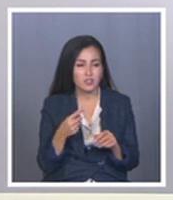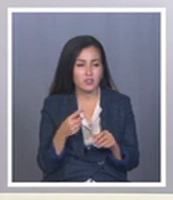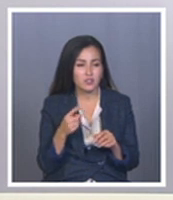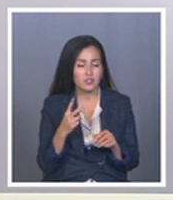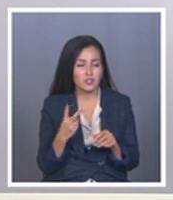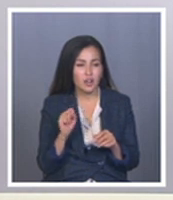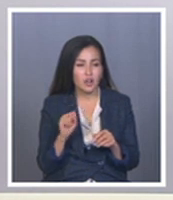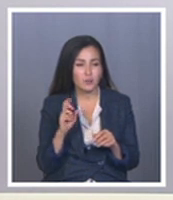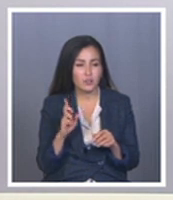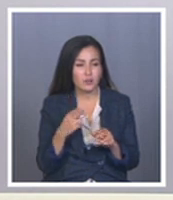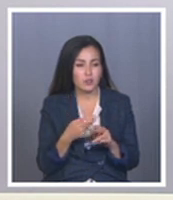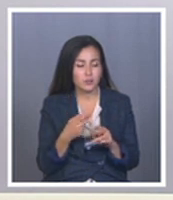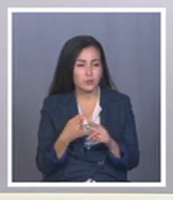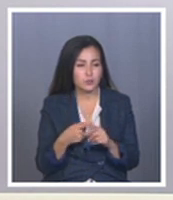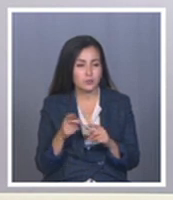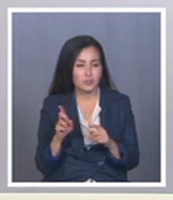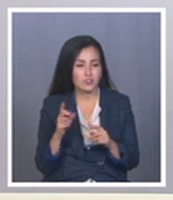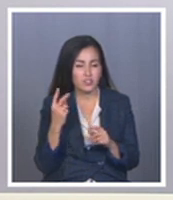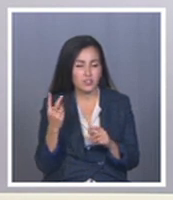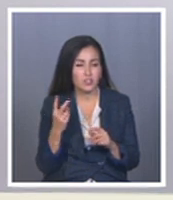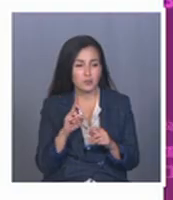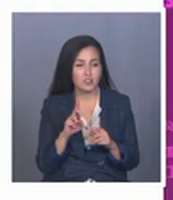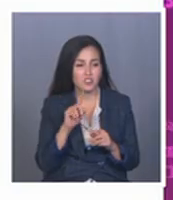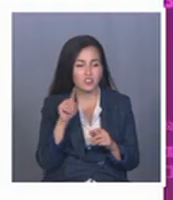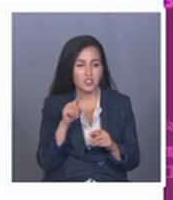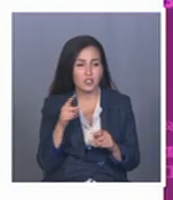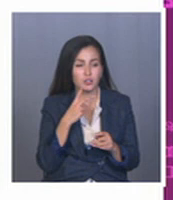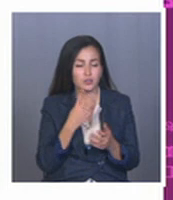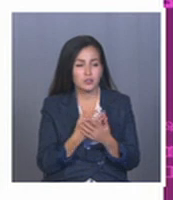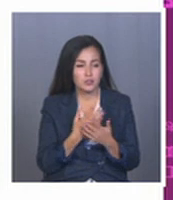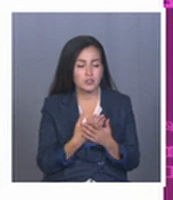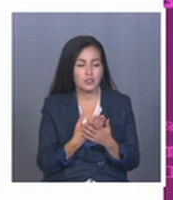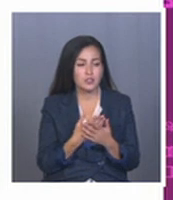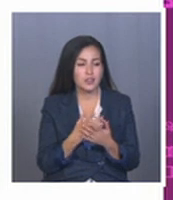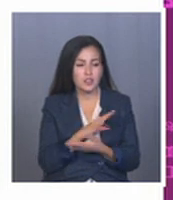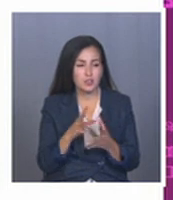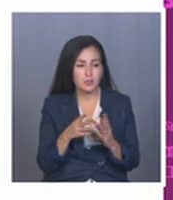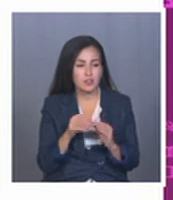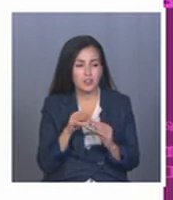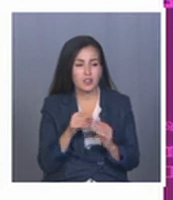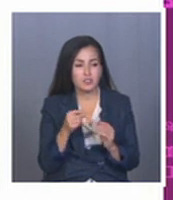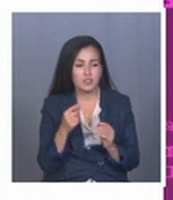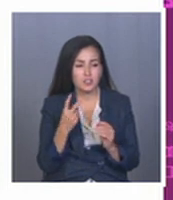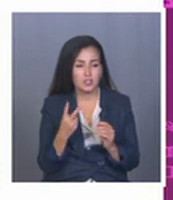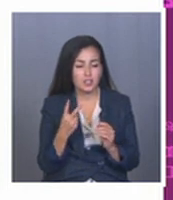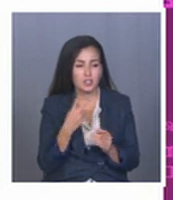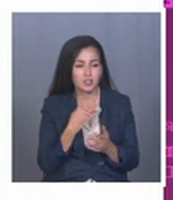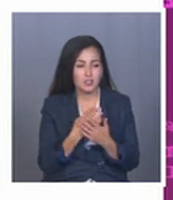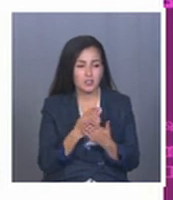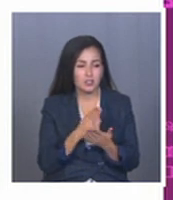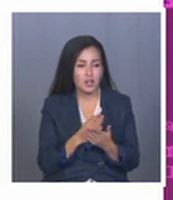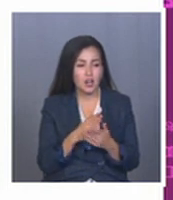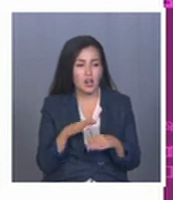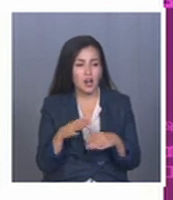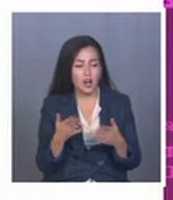азайтылған Б-ның квадраты. Яғни Т азайту 2-нің квадраты. Демек, бөлім Т азайту 2 түріне келсе, алымды да Т азайту